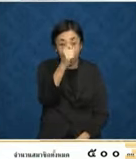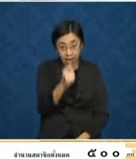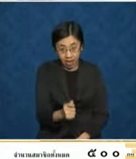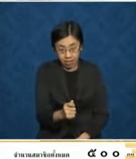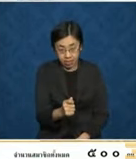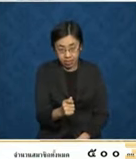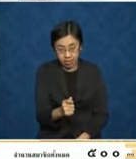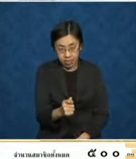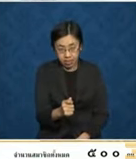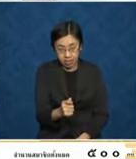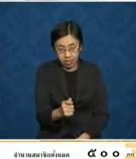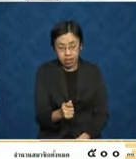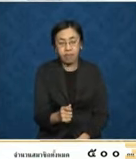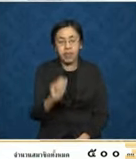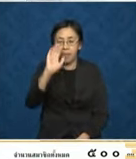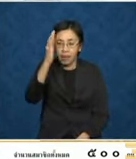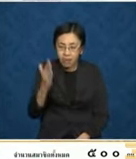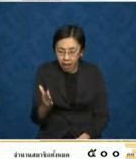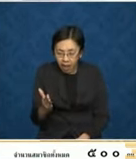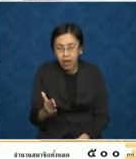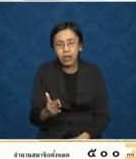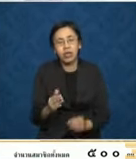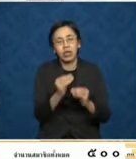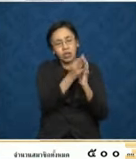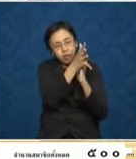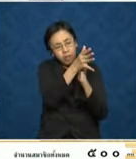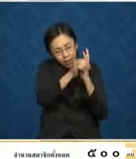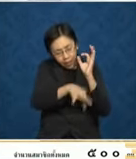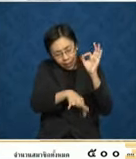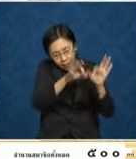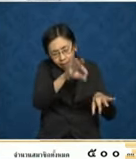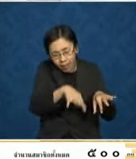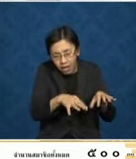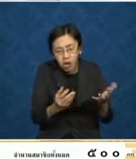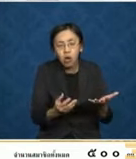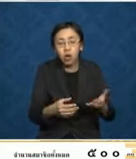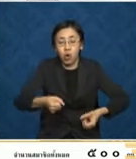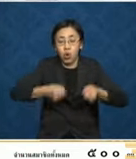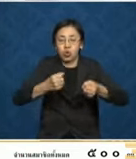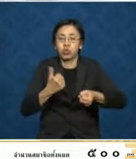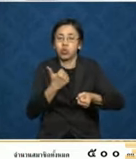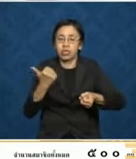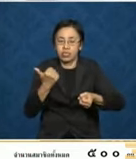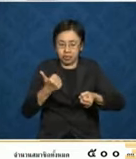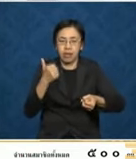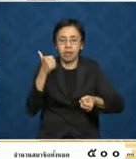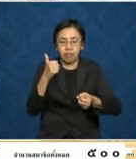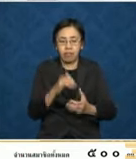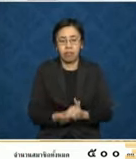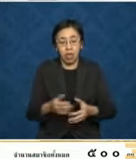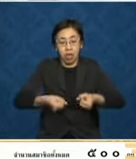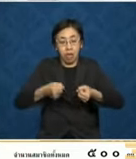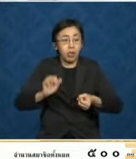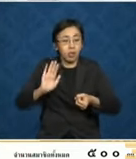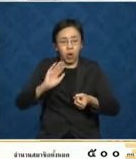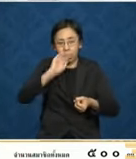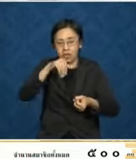คะเป็นรอบเก็บขยะกิ่งไม้ใบไม้โดยอนุโลมให้สามารถใช้ถุงอื่นได้นะคะไม่จำเป็นที่ต้องใช้